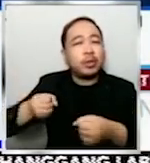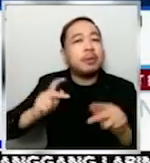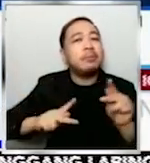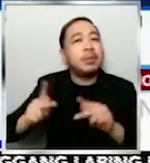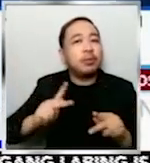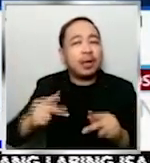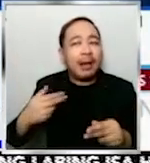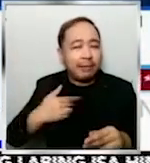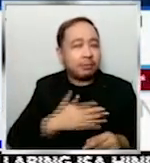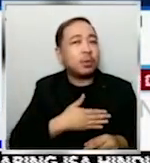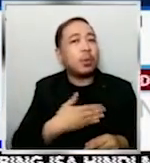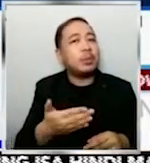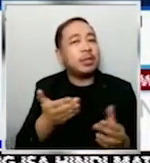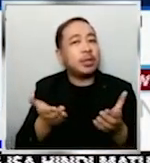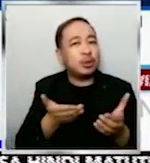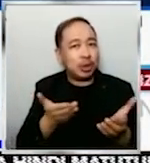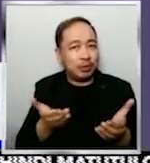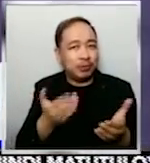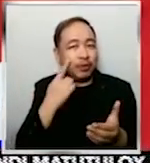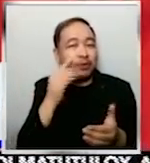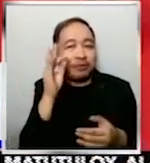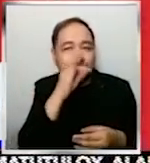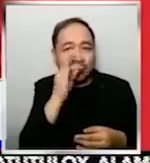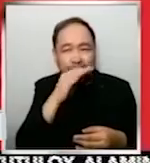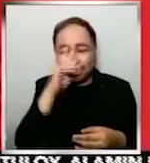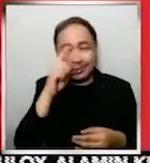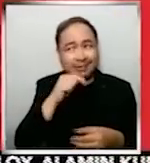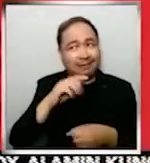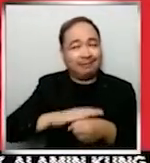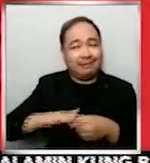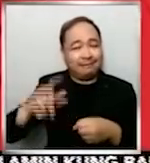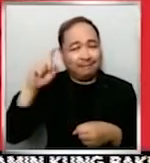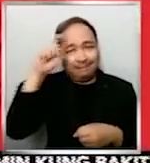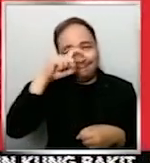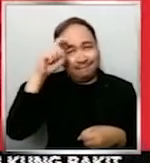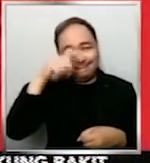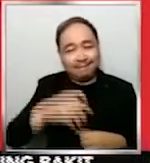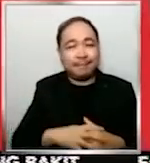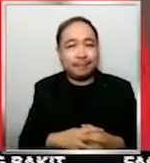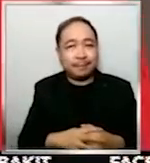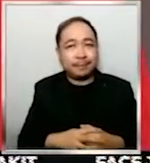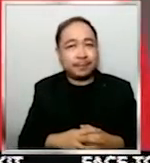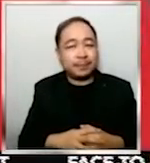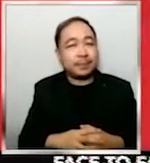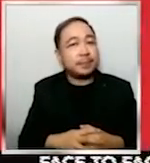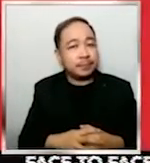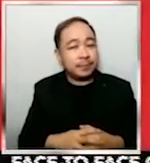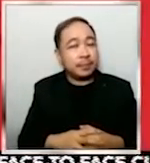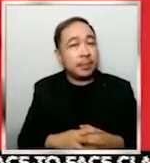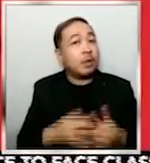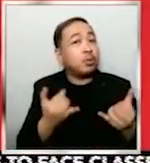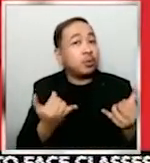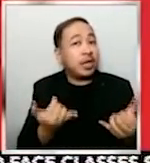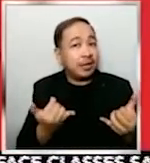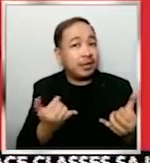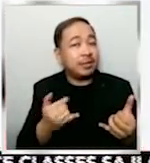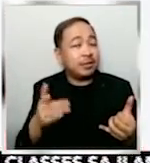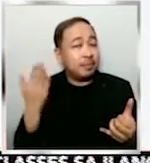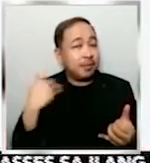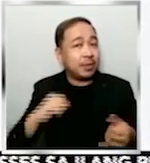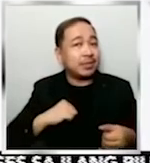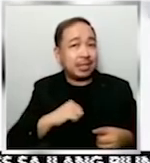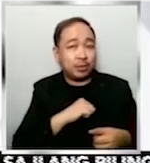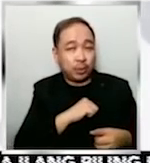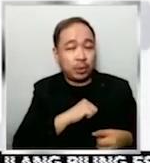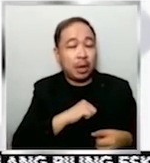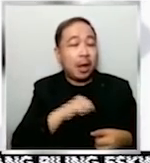sapat na pamantayan ang pagiging matalino lang. Walang public engagement ngayong araw si dating Senador Bongbong Marcos Jr.